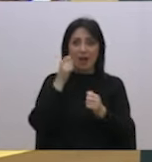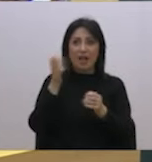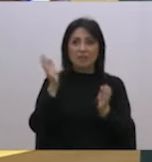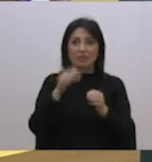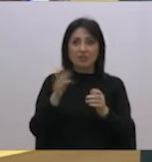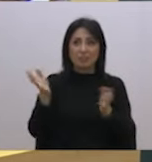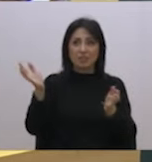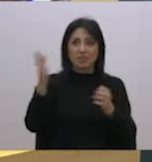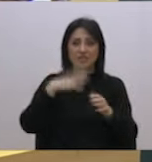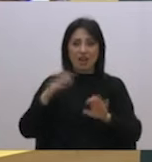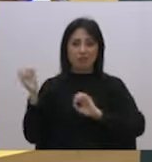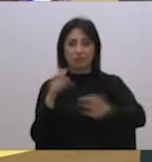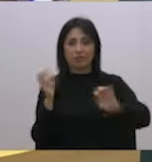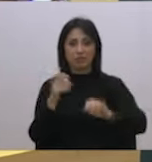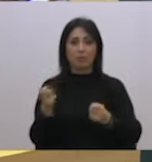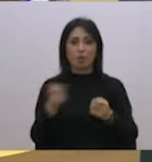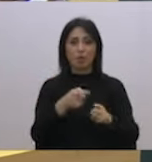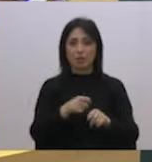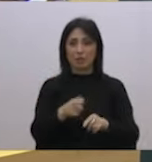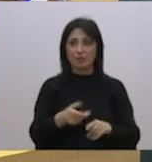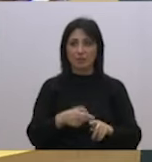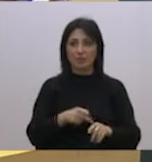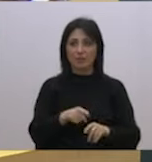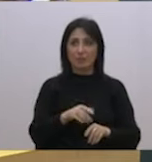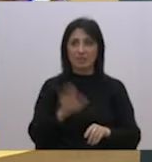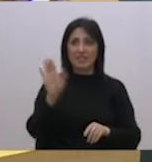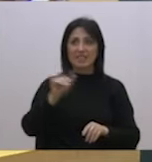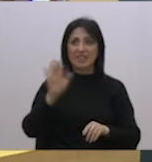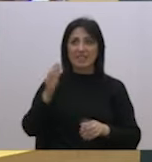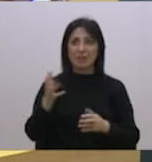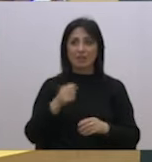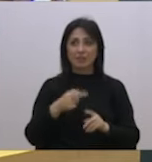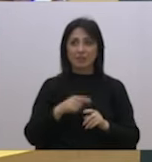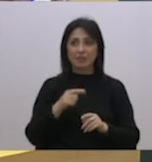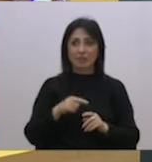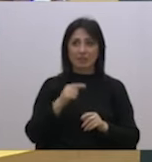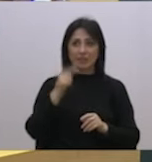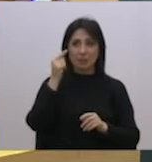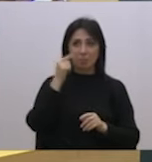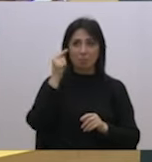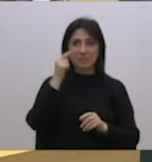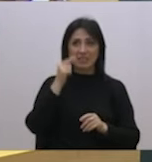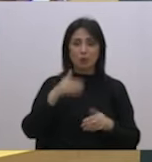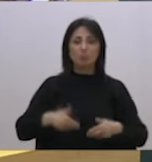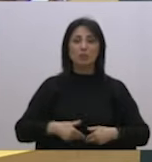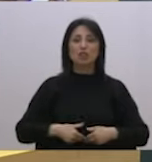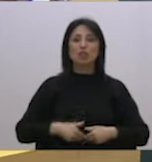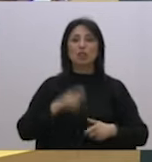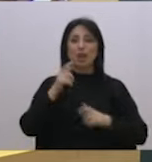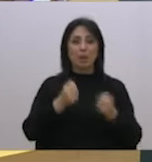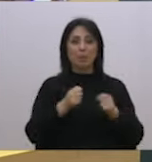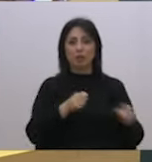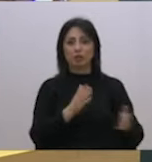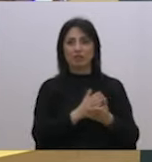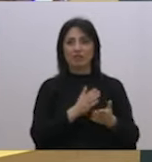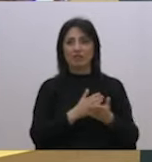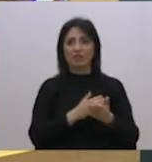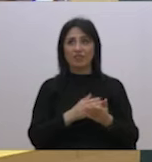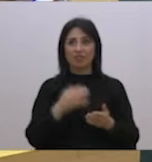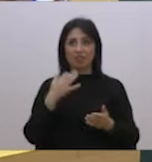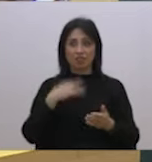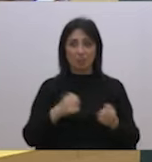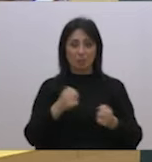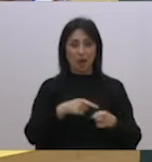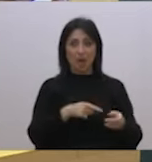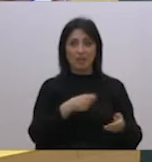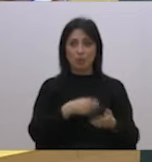mă ocrim asta, s-a cartul la ce mă ocuanez, da imi se scai biro, a tare bun, da psihozi biro, a tare și mșio, da rogorski, mi se mdah mare bazda, șulc mancane s-a